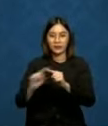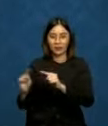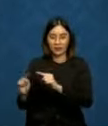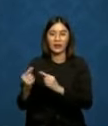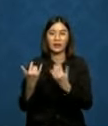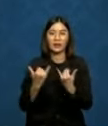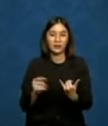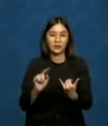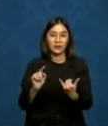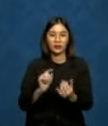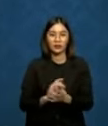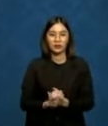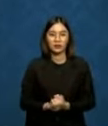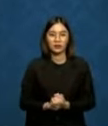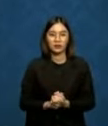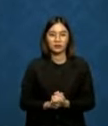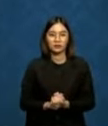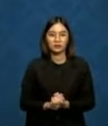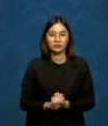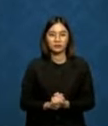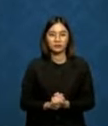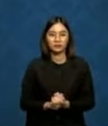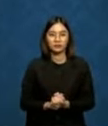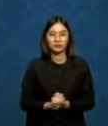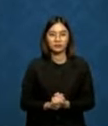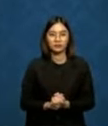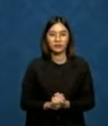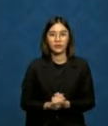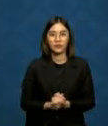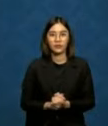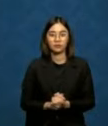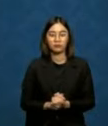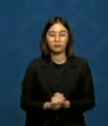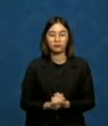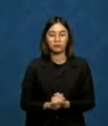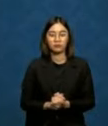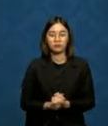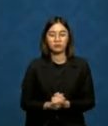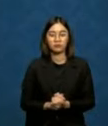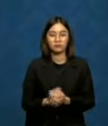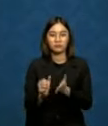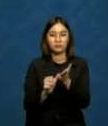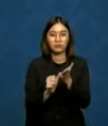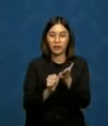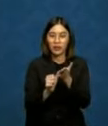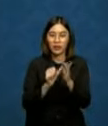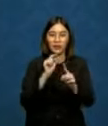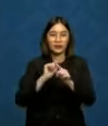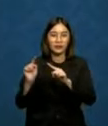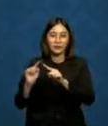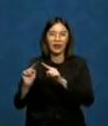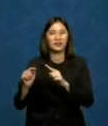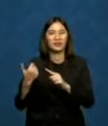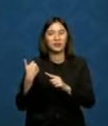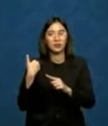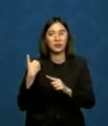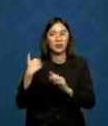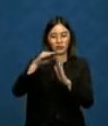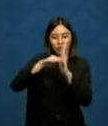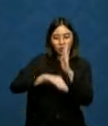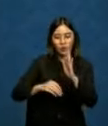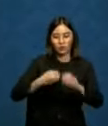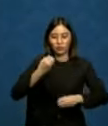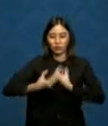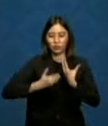ๆนี้นะคะมันก็เลยทำให้เอ่อกว่าที่จะมีการแก้ไขอะไรได้ก็จะมีความเห็น